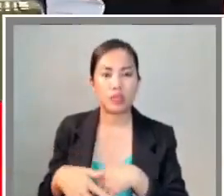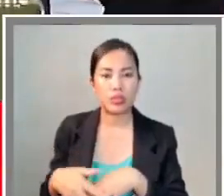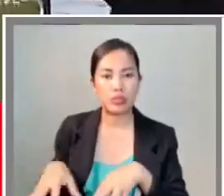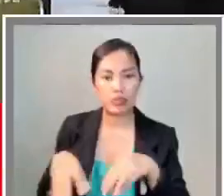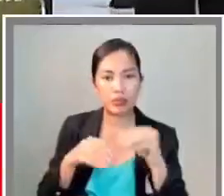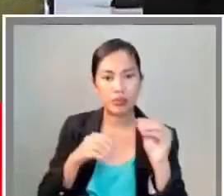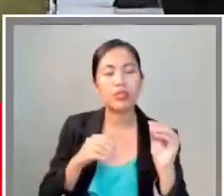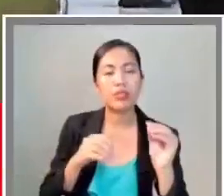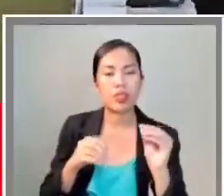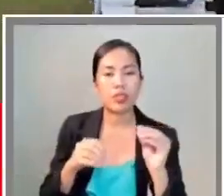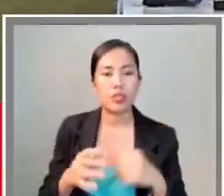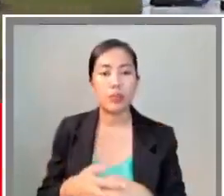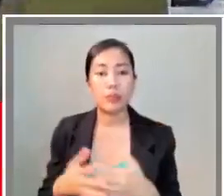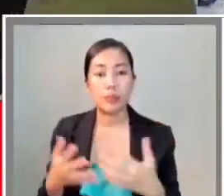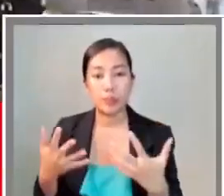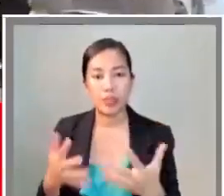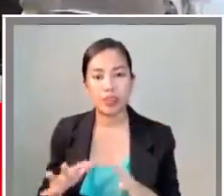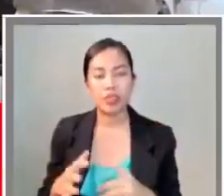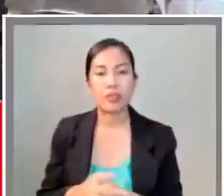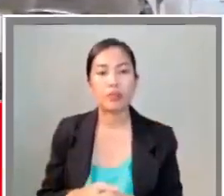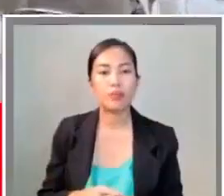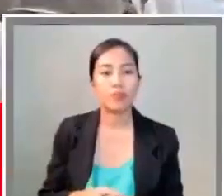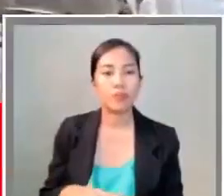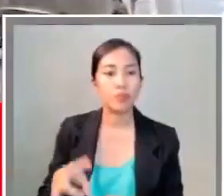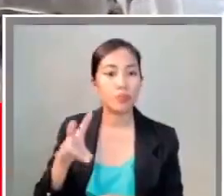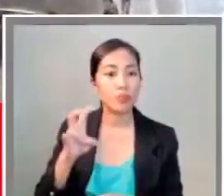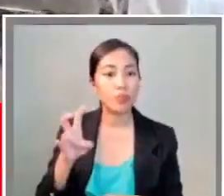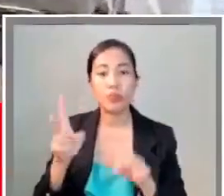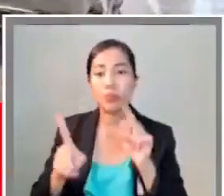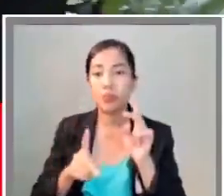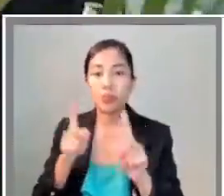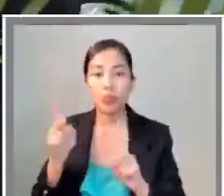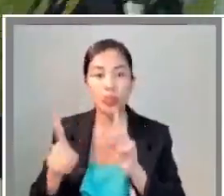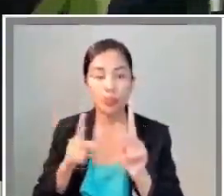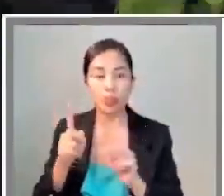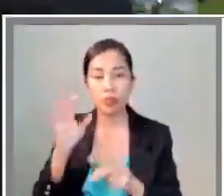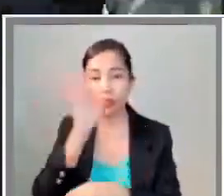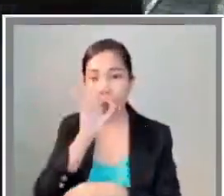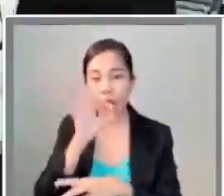nakauwi. May iba namang sumama sa kanilang mga amo sa ibang bansa.